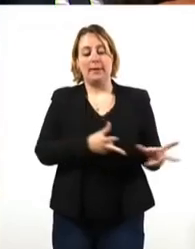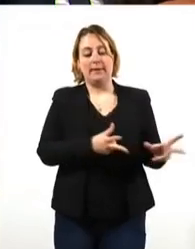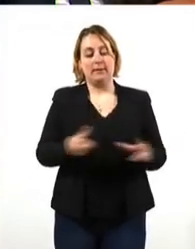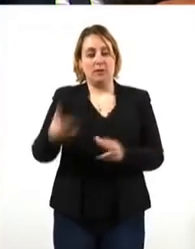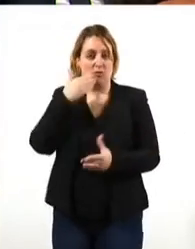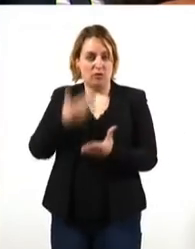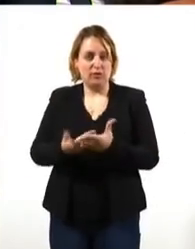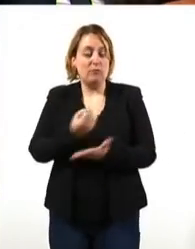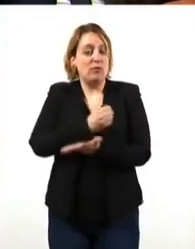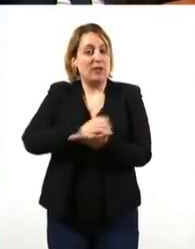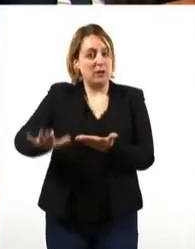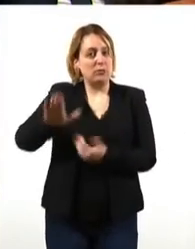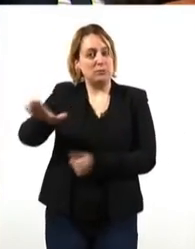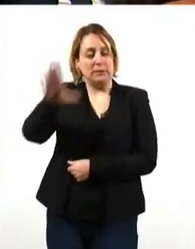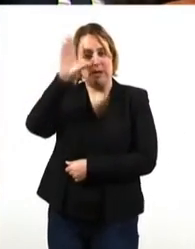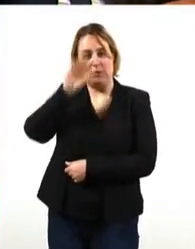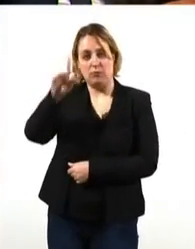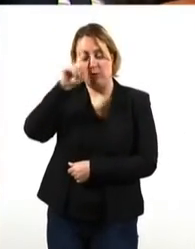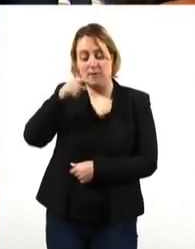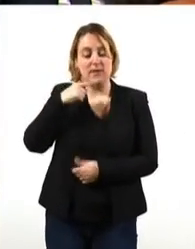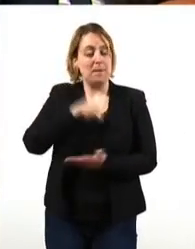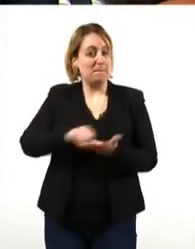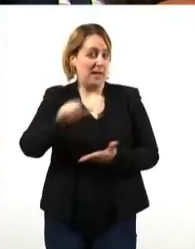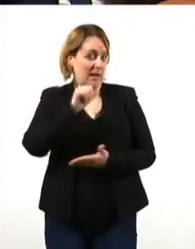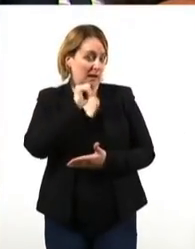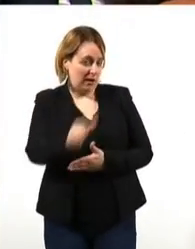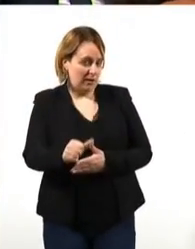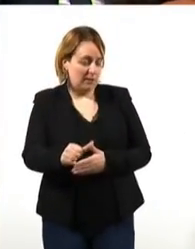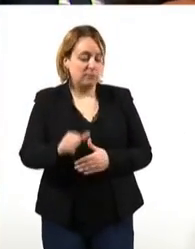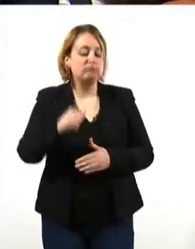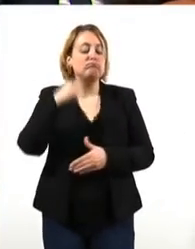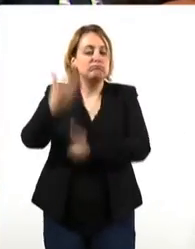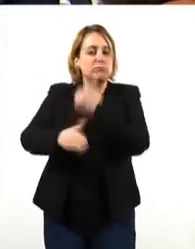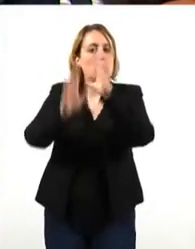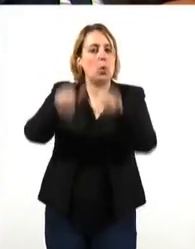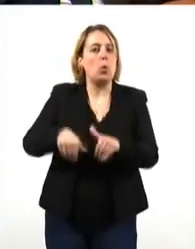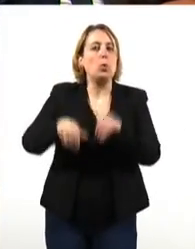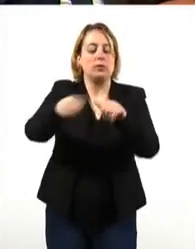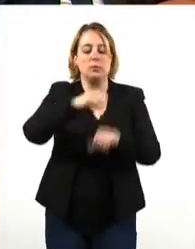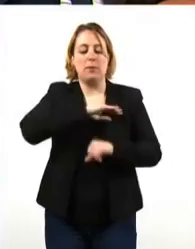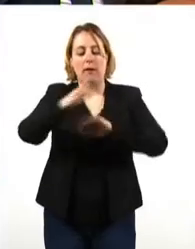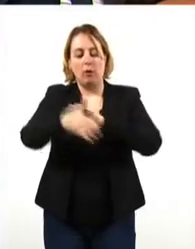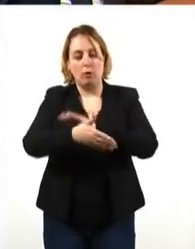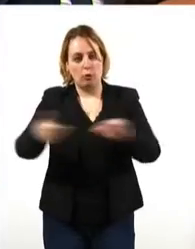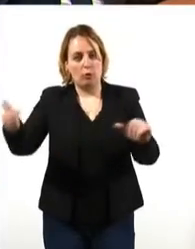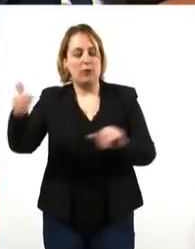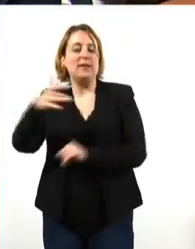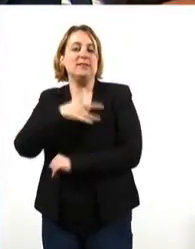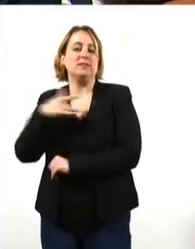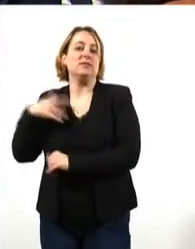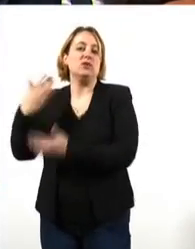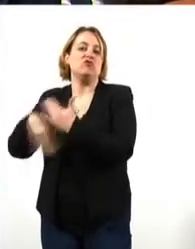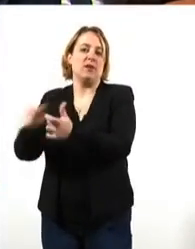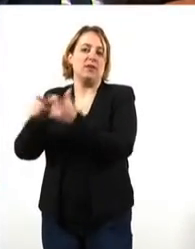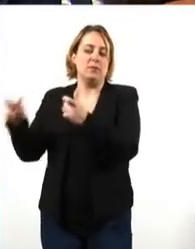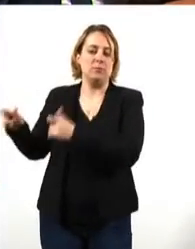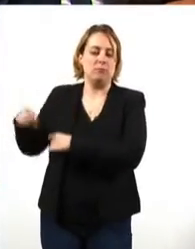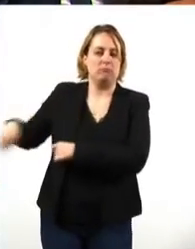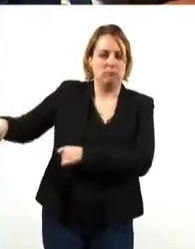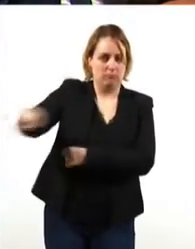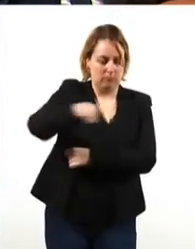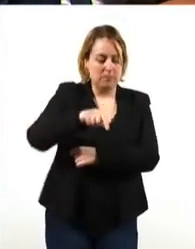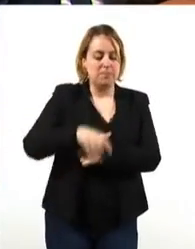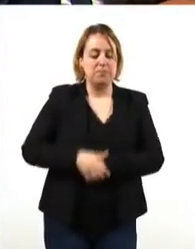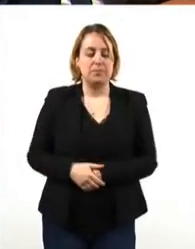avance de frais. Et donc, ce qui a continué par la suite, en passant par les services de santé au niveau de vos établissements. Et